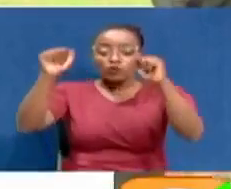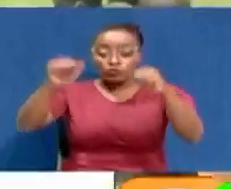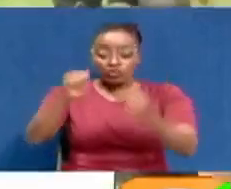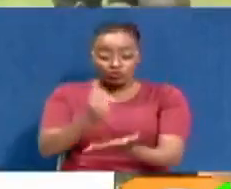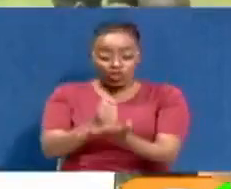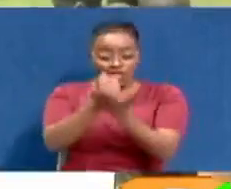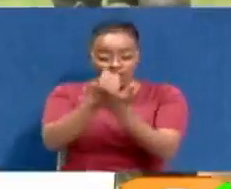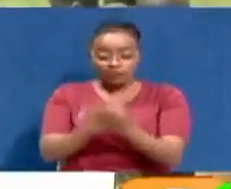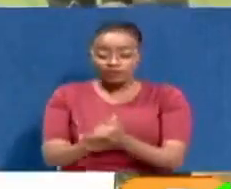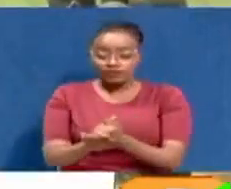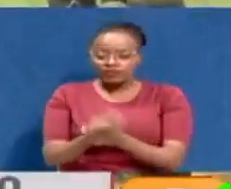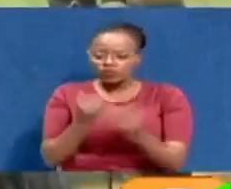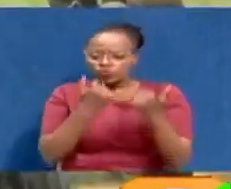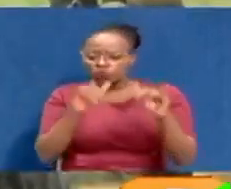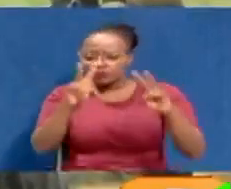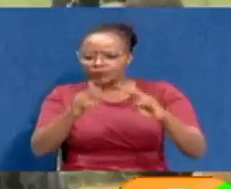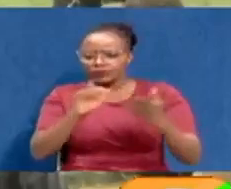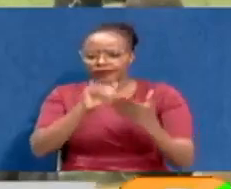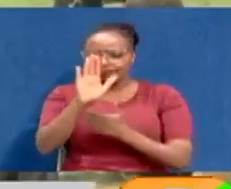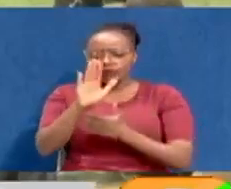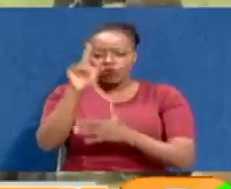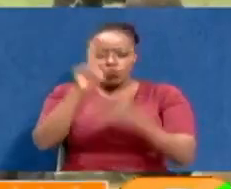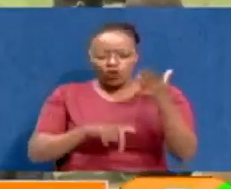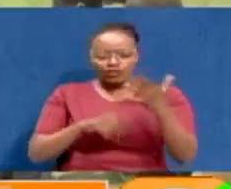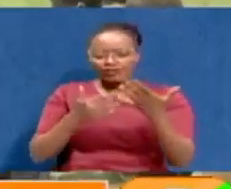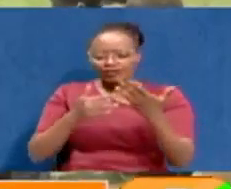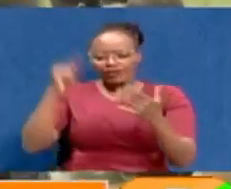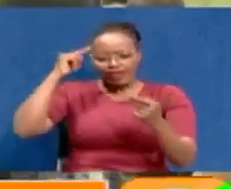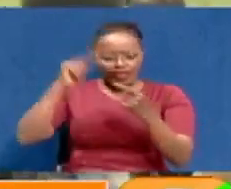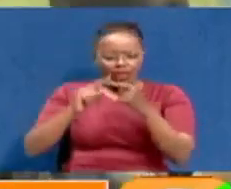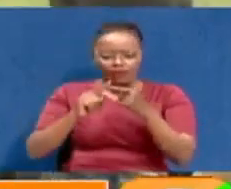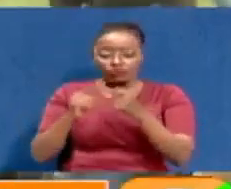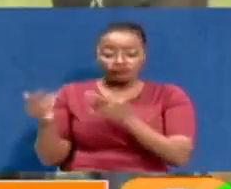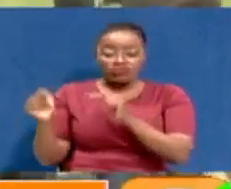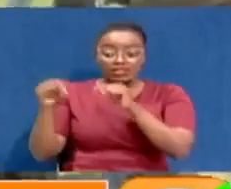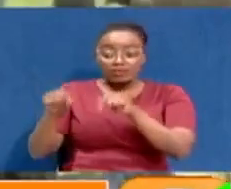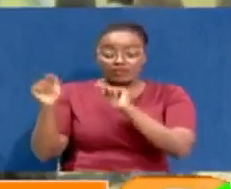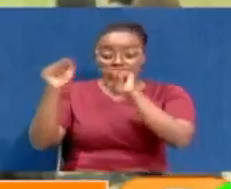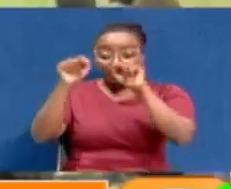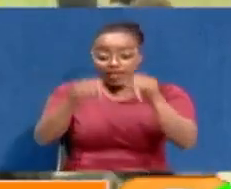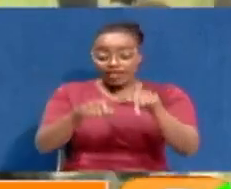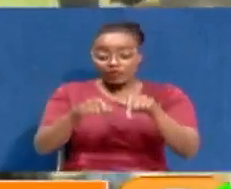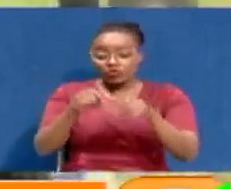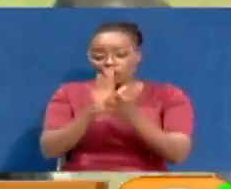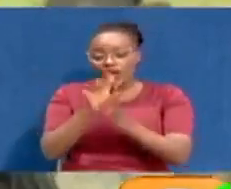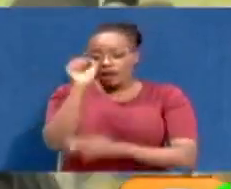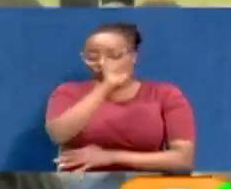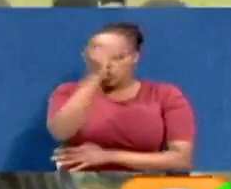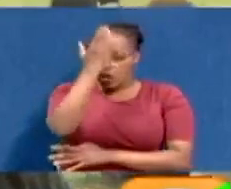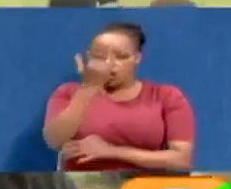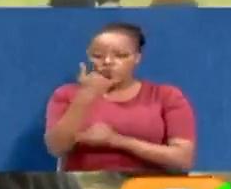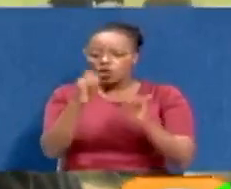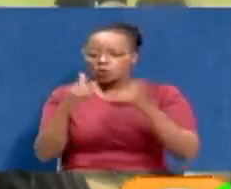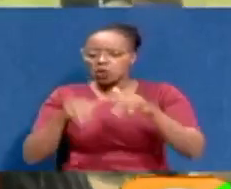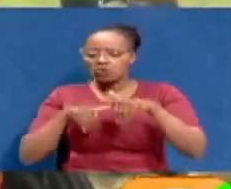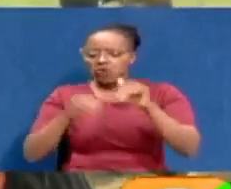tunaweza kuwasaidia. Angalia kwa undani ni nini ambacho aswa iliwaleta kwenye mitaa, na kama tunaweza kufuatilia tuwapate